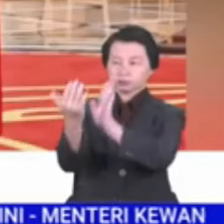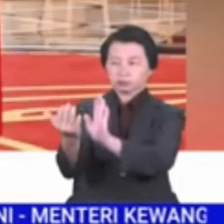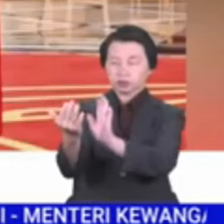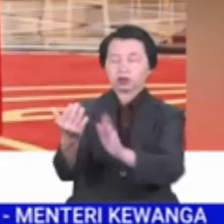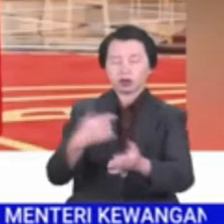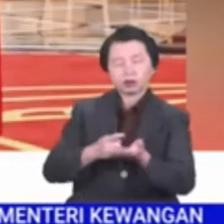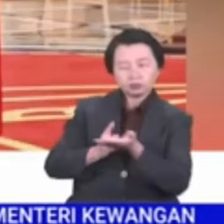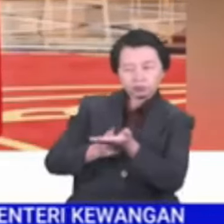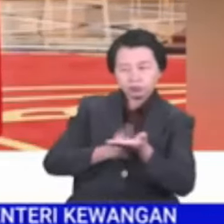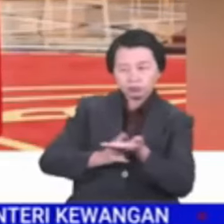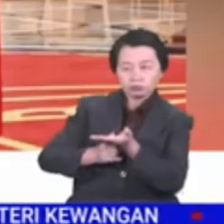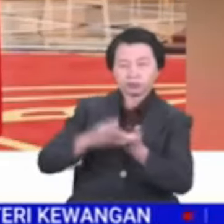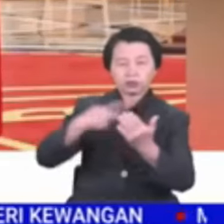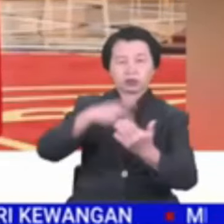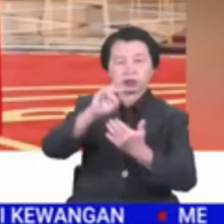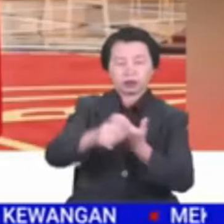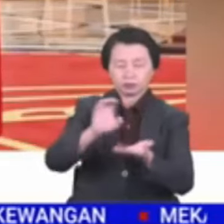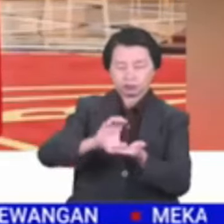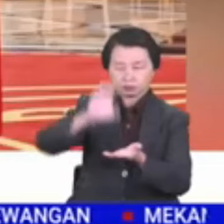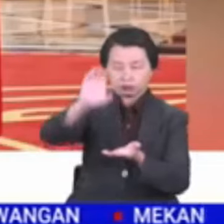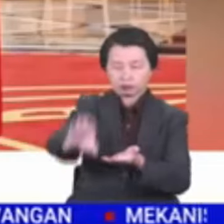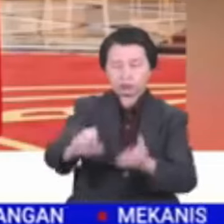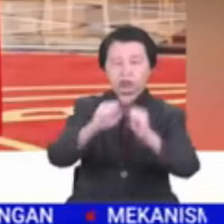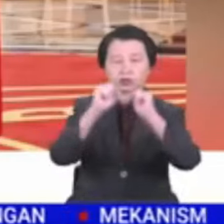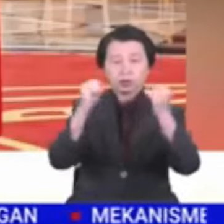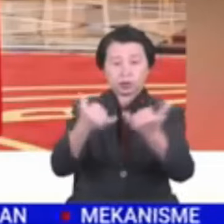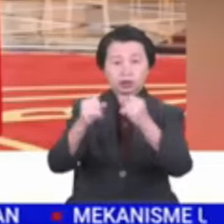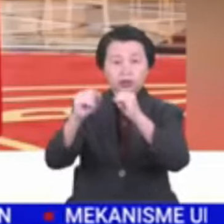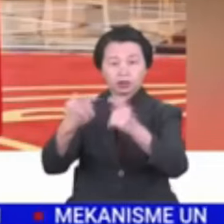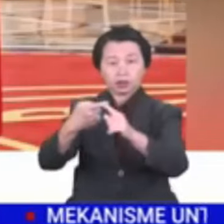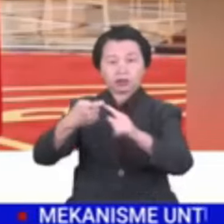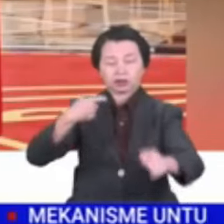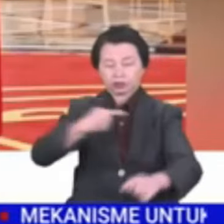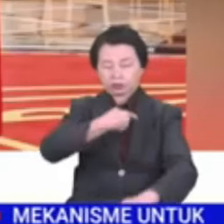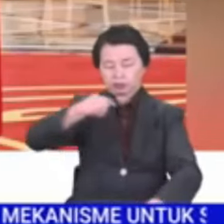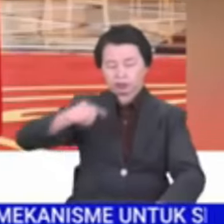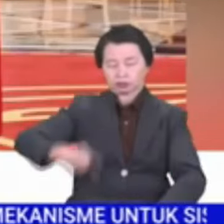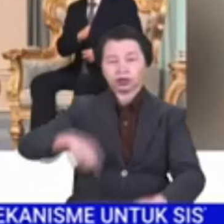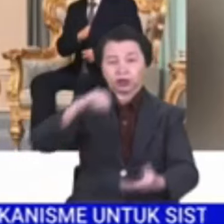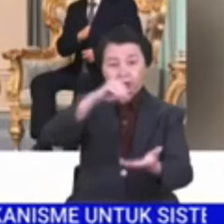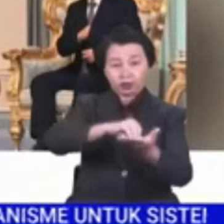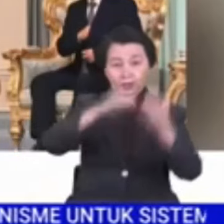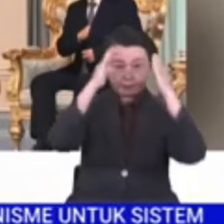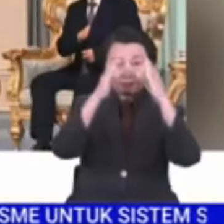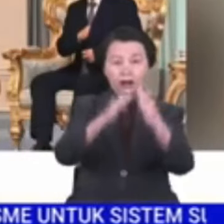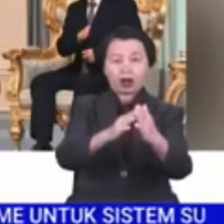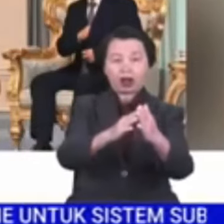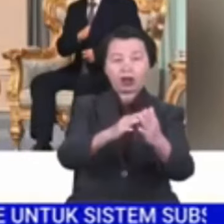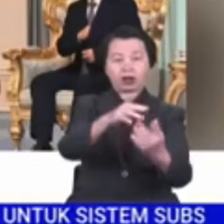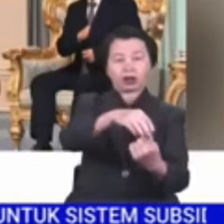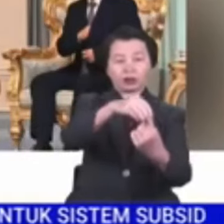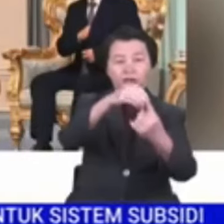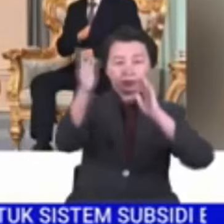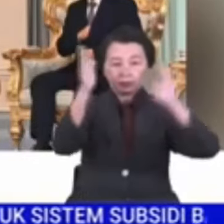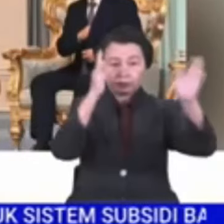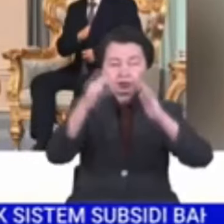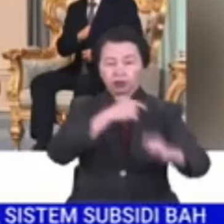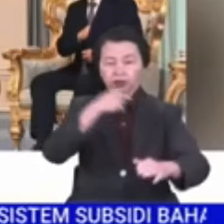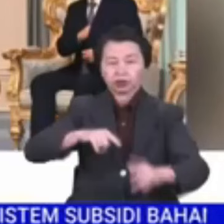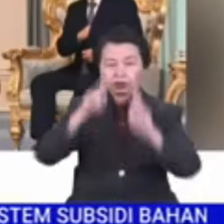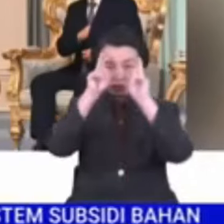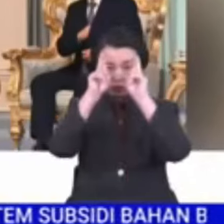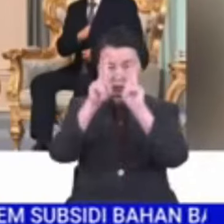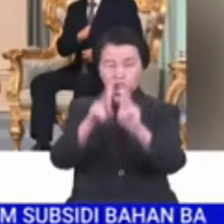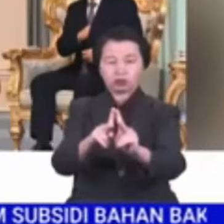turun nyentuh berkenalan project-project pelaburan salikha dari Republik Rakyat Cina di negeri Pahang khususnya di Malaysia channel